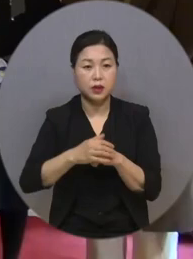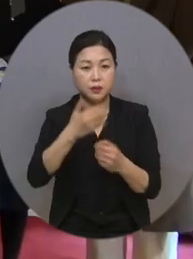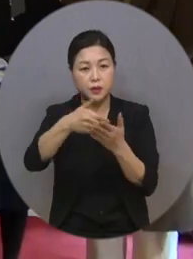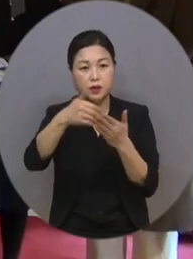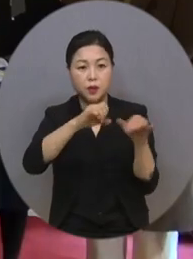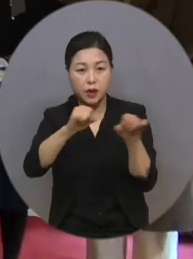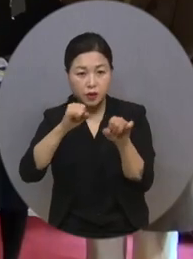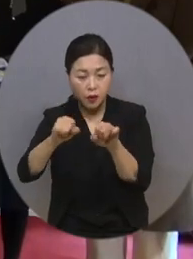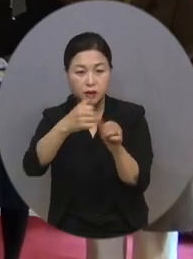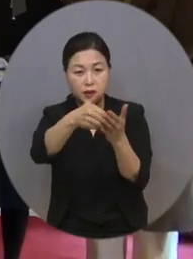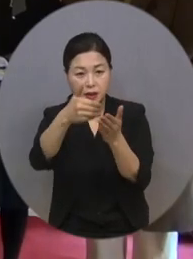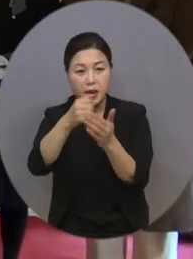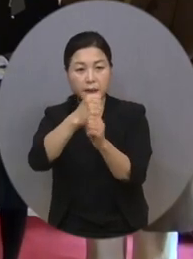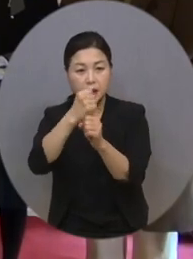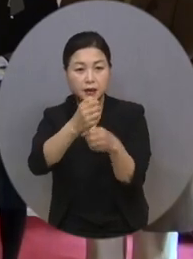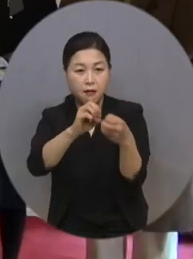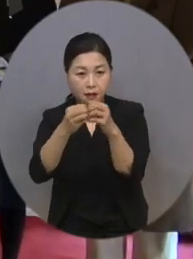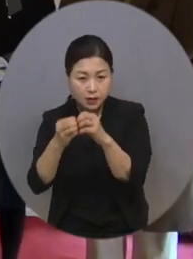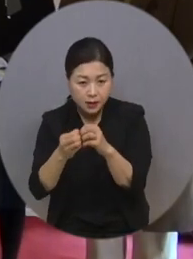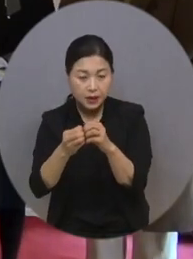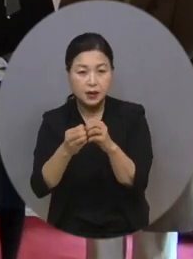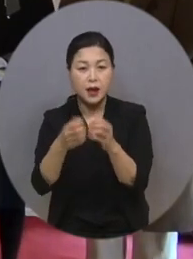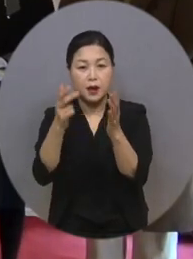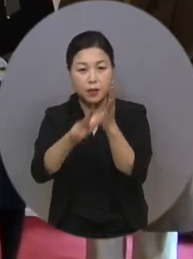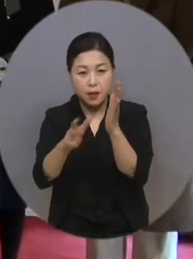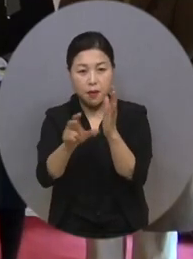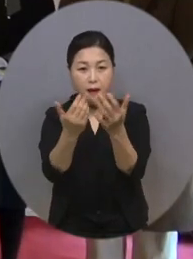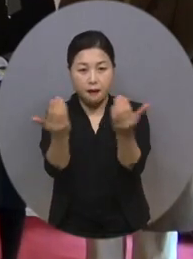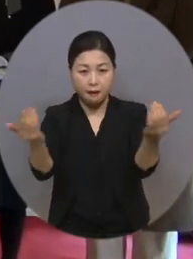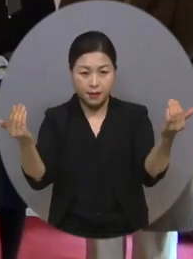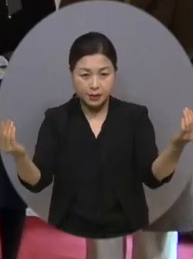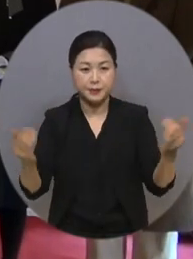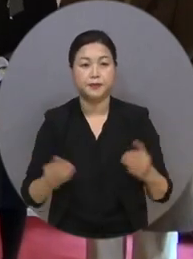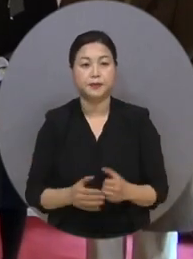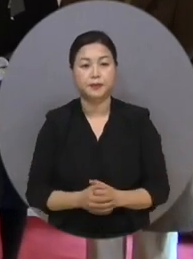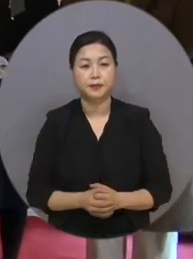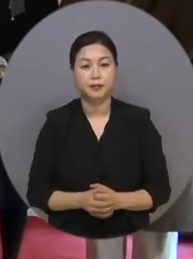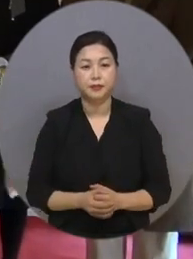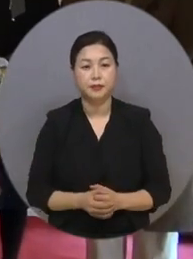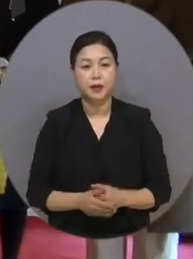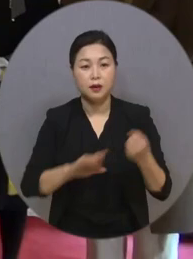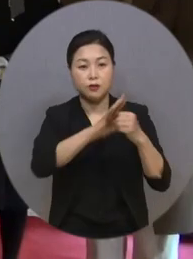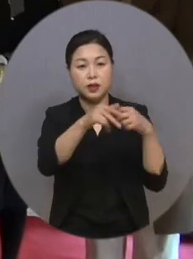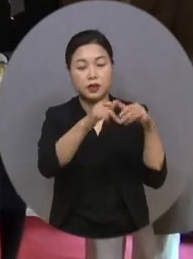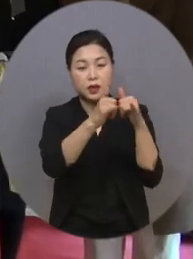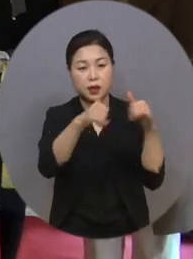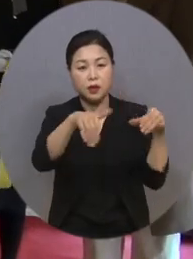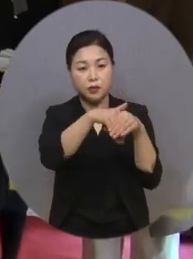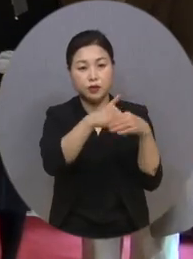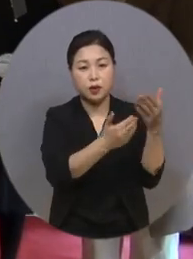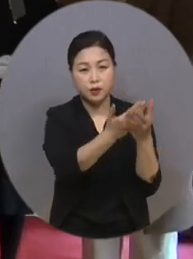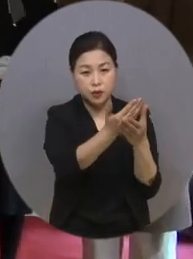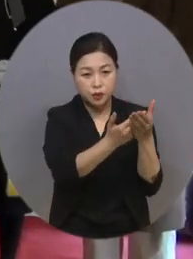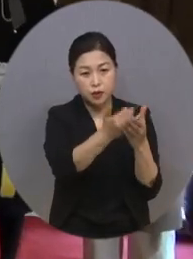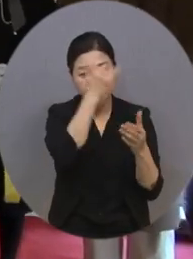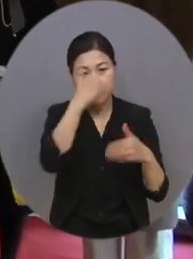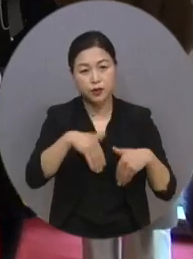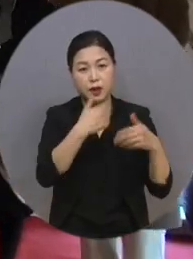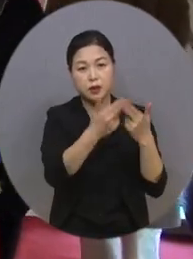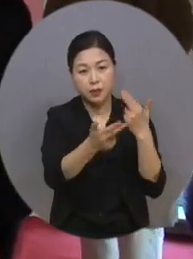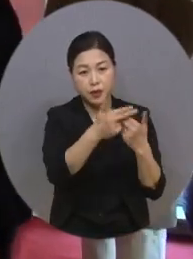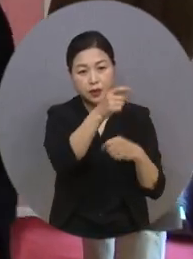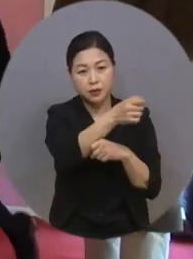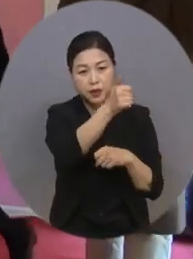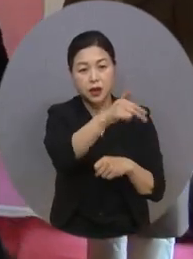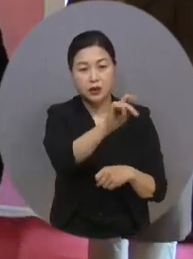프로그램 그리기 및 만들기와 작품 전시회로 행사가 진행되었고 국제장애인문화교류 충남협회 사무총장